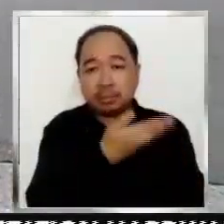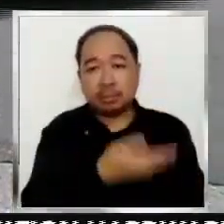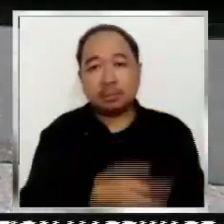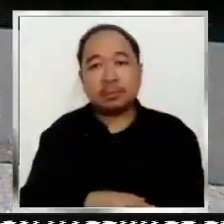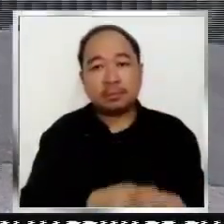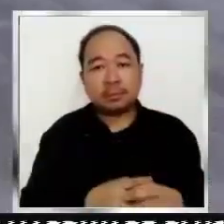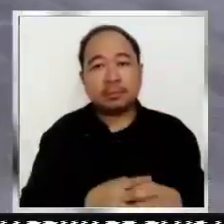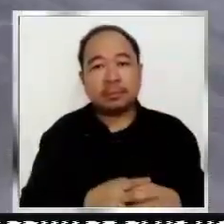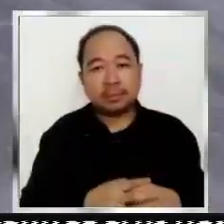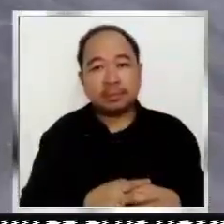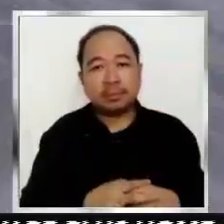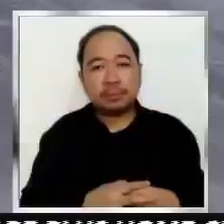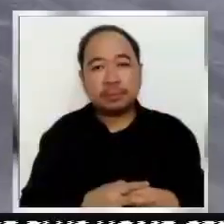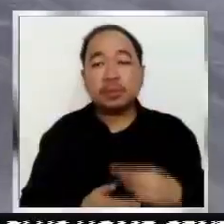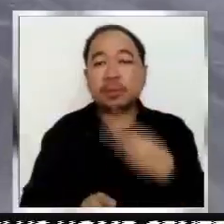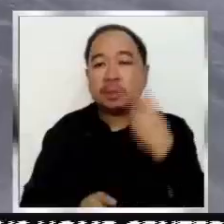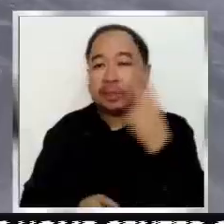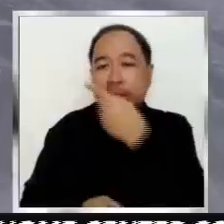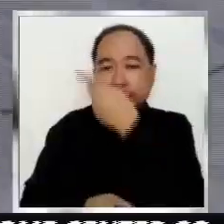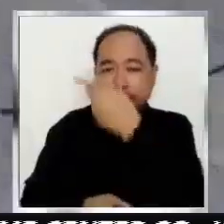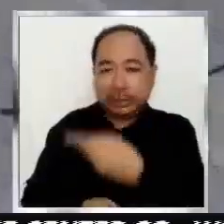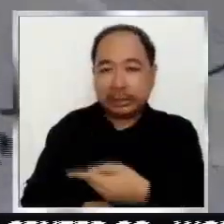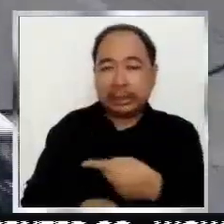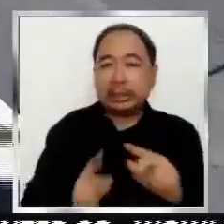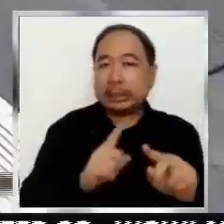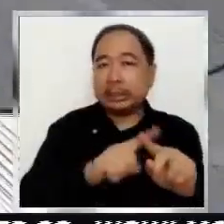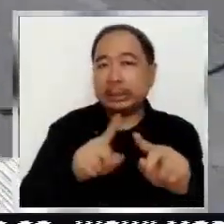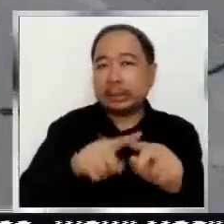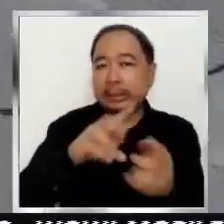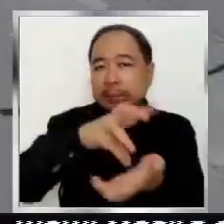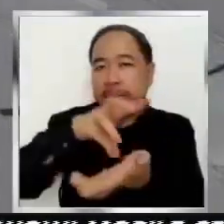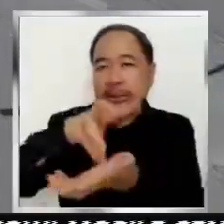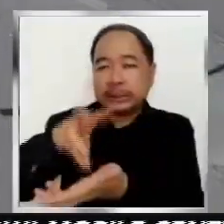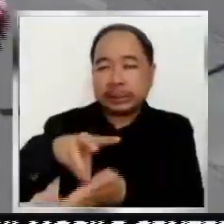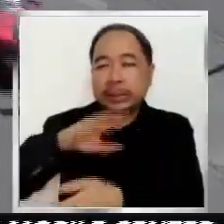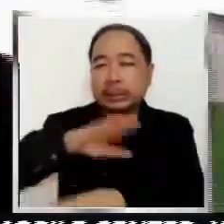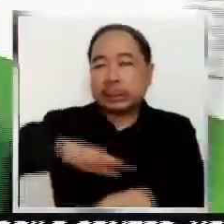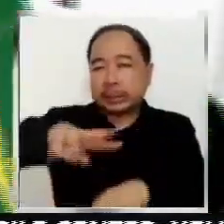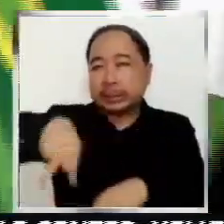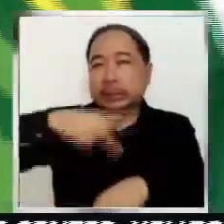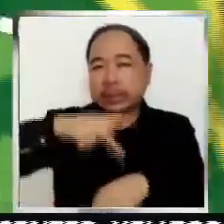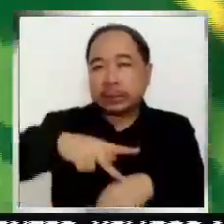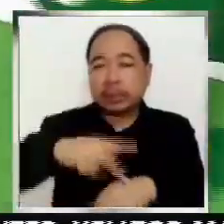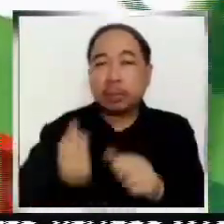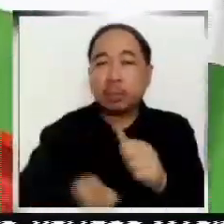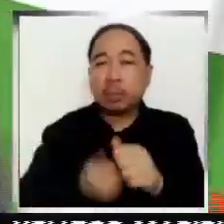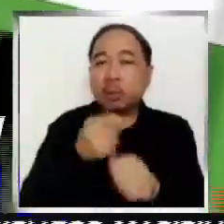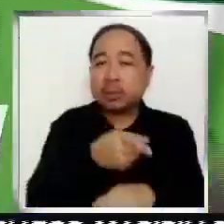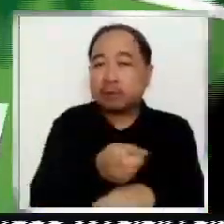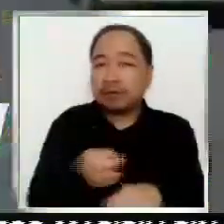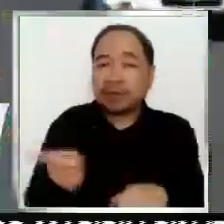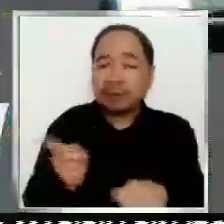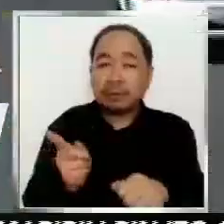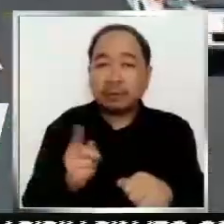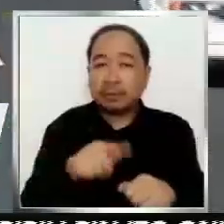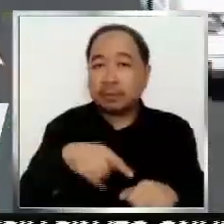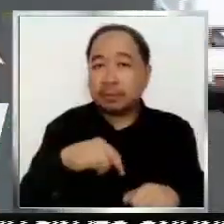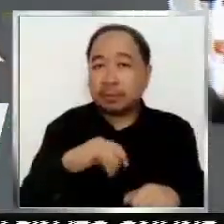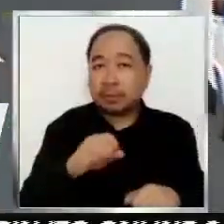at Paranaque, pati sa ibang bahagi ng bansa. Ayon sa Piston, karamihan daw sa kanila hindi pa nakakapag-consolidate.